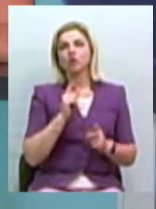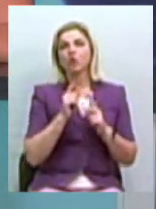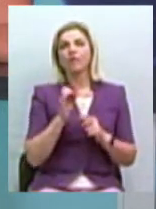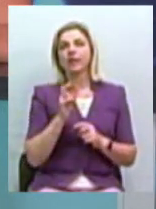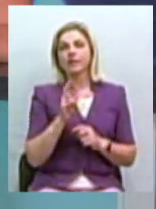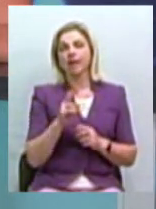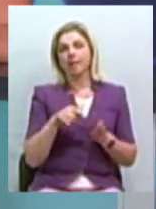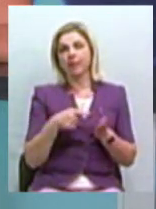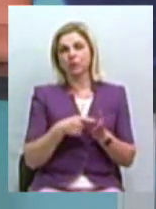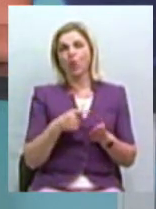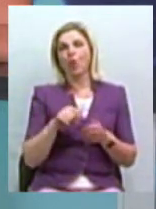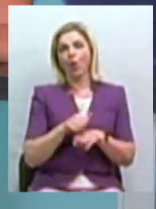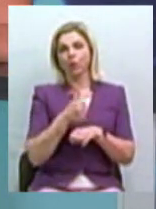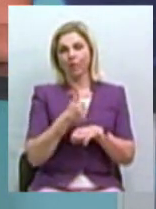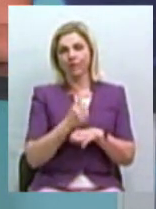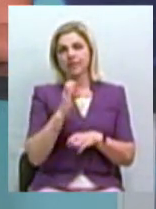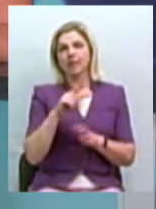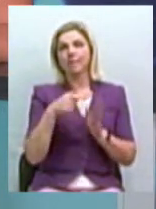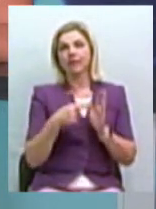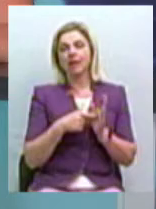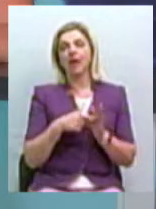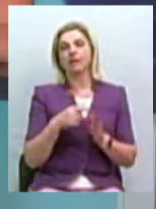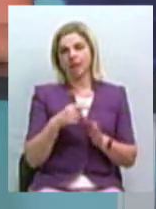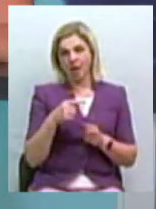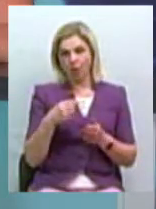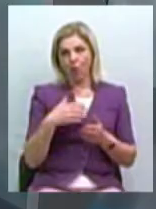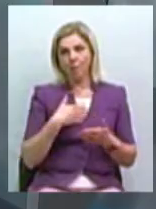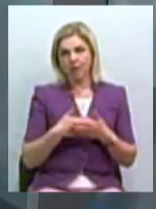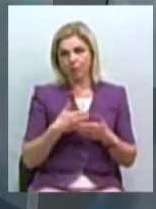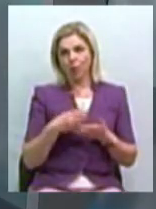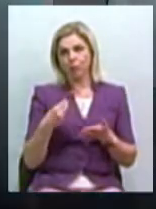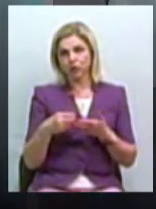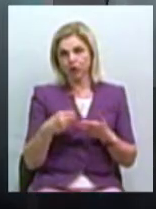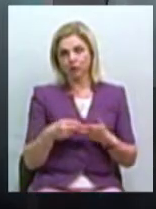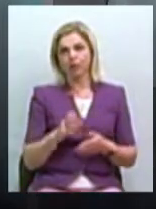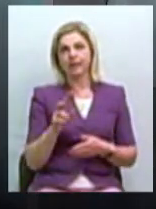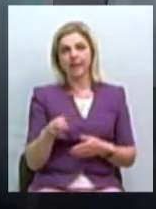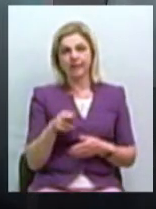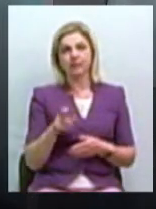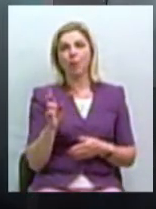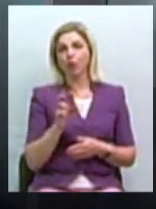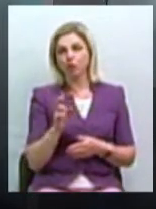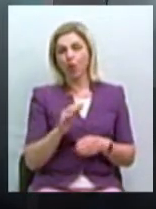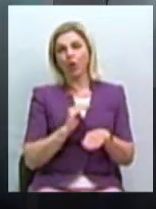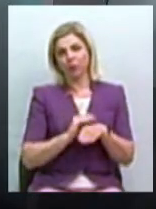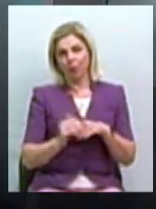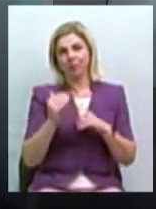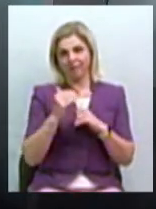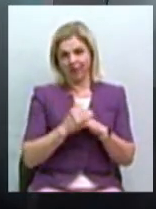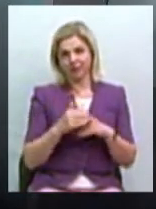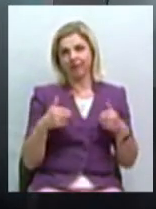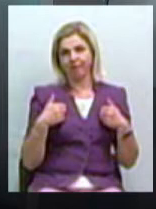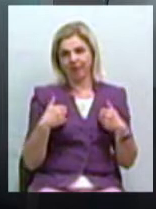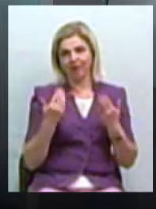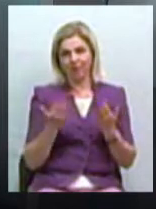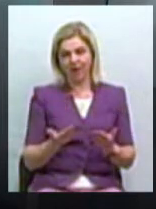міського голови з питань реалізації громадського бюджету Денис Барашковський. Друзі, я вас вітаю в нашій студії. Добрий вечір. Вітаємо. Добрий